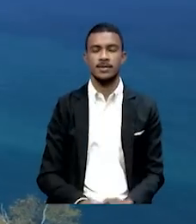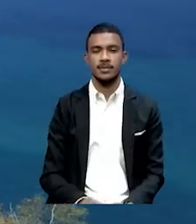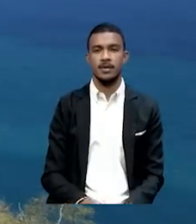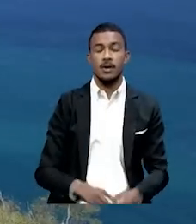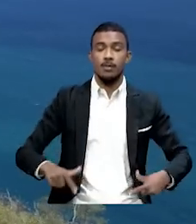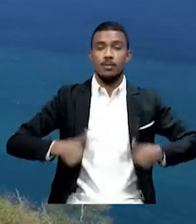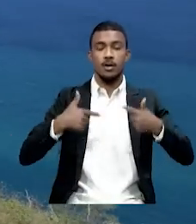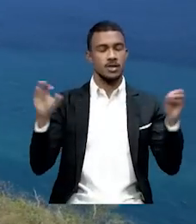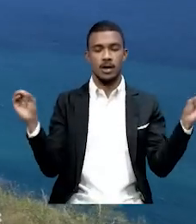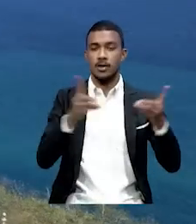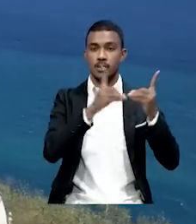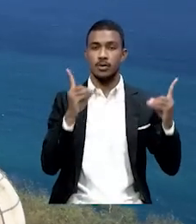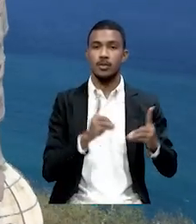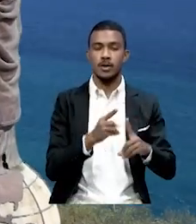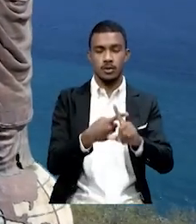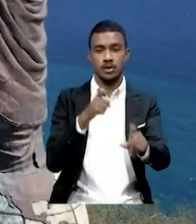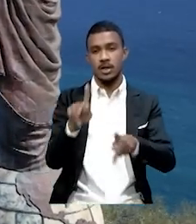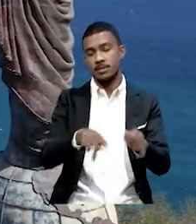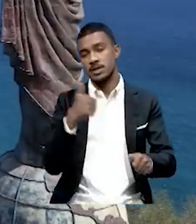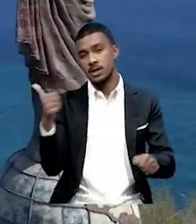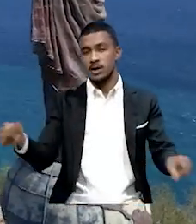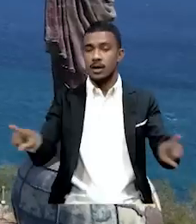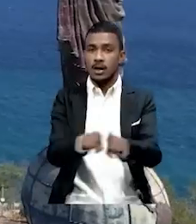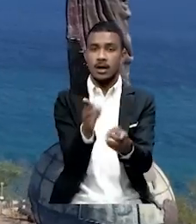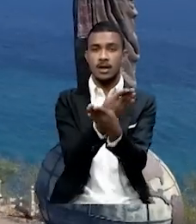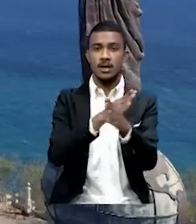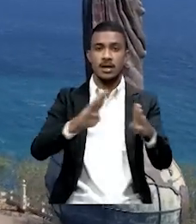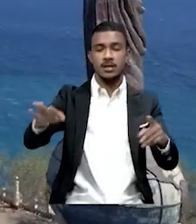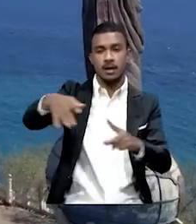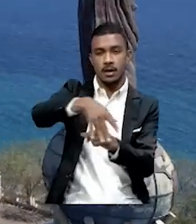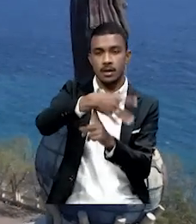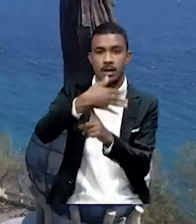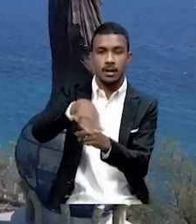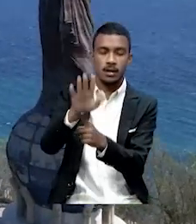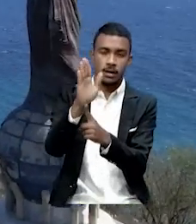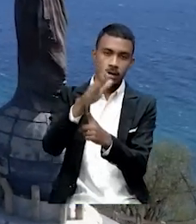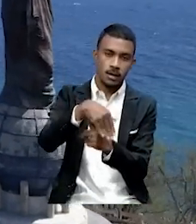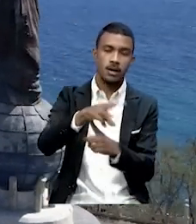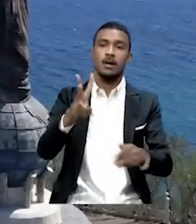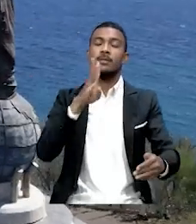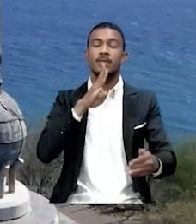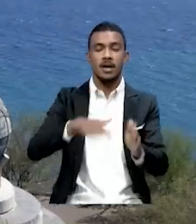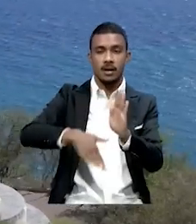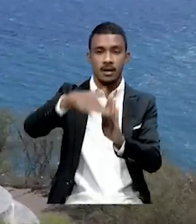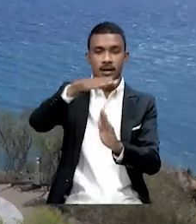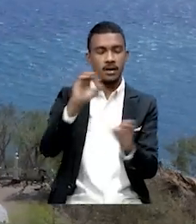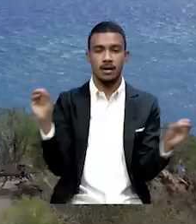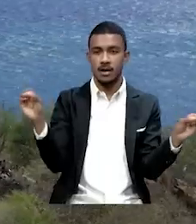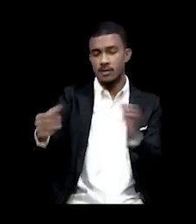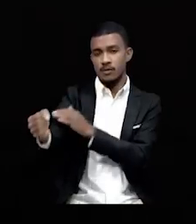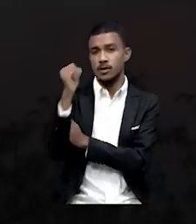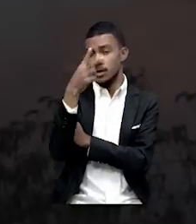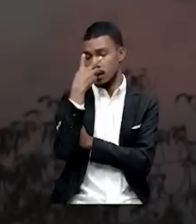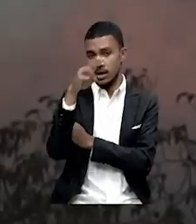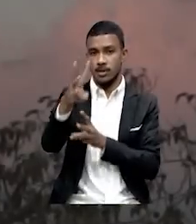Moris lá ia doming husia maseluk, se sai hanesan ai tahan ida benam lele ia beleteng. Lá ia bit ato ateke ba mundo ni